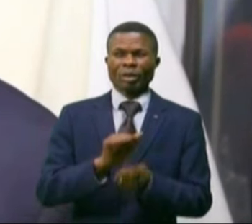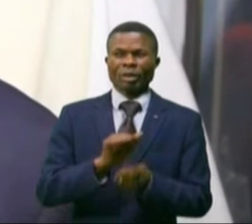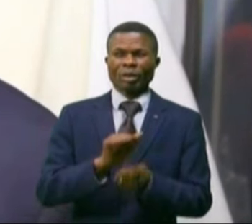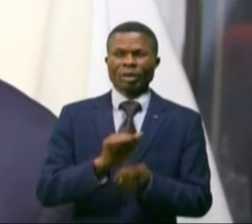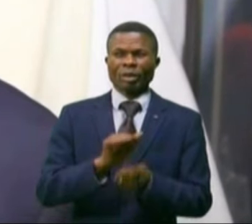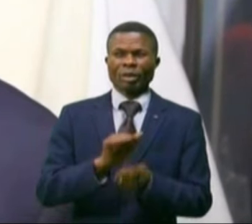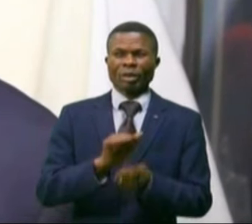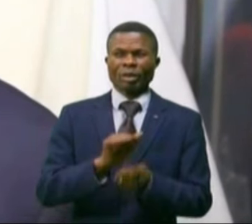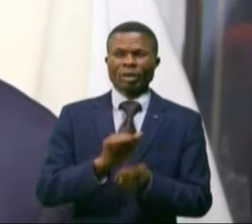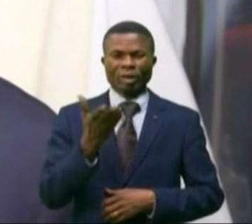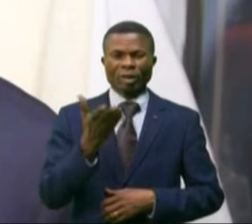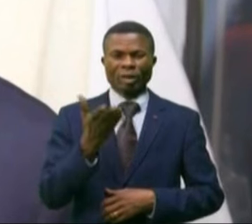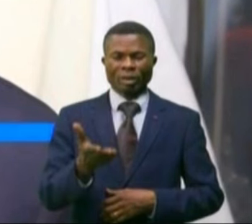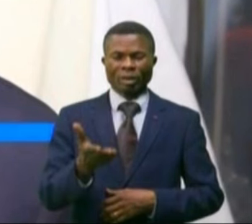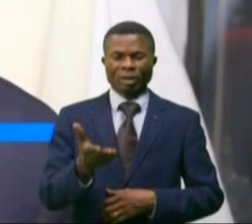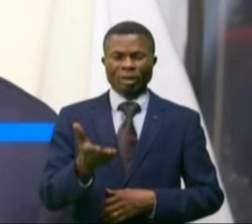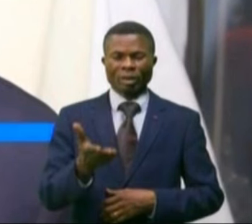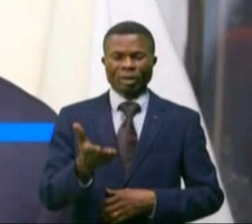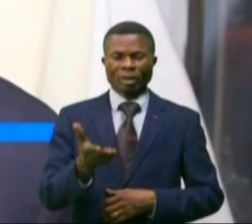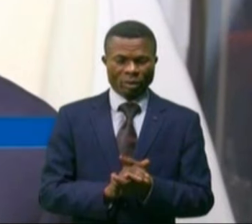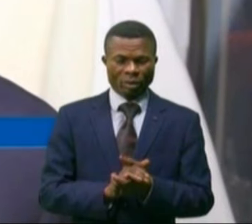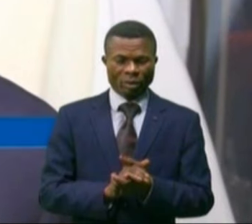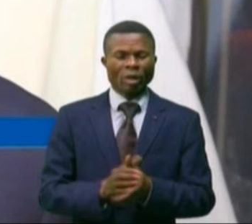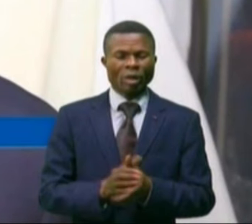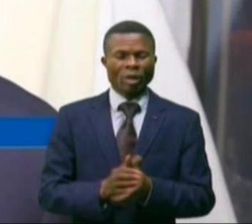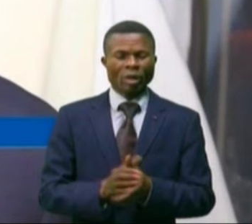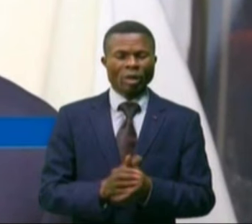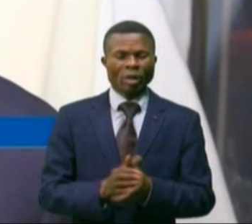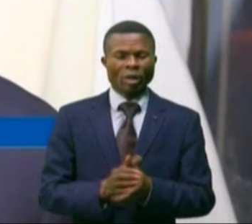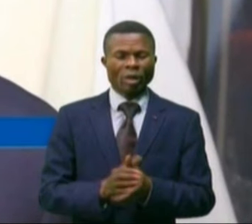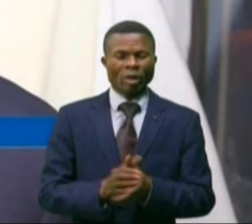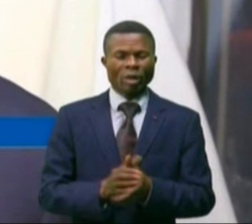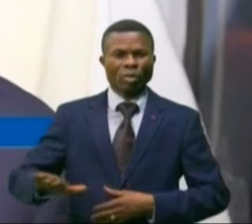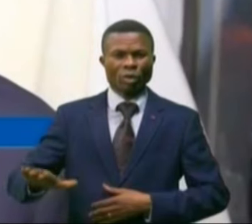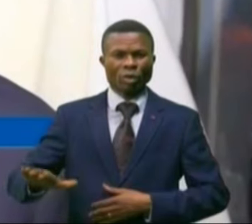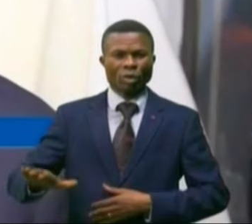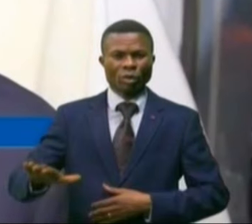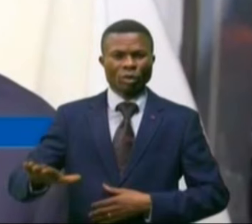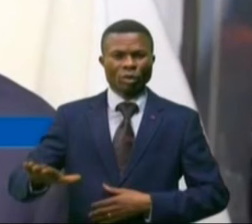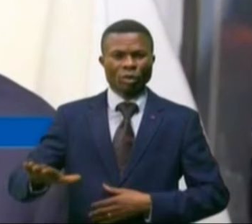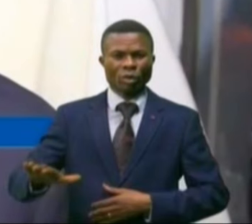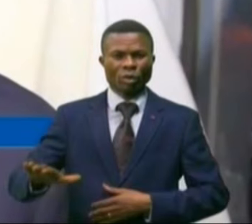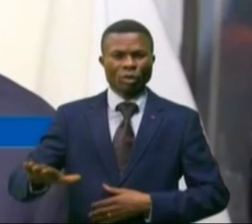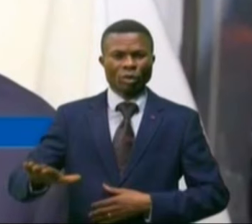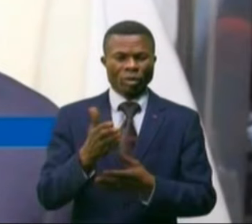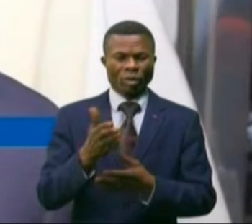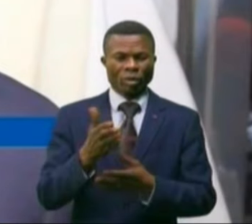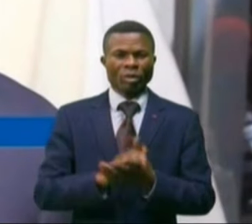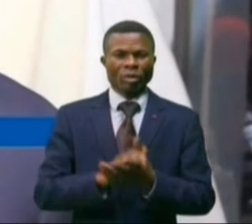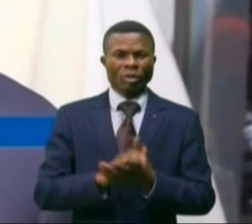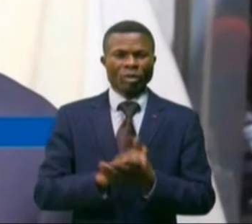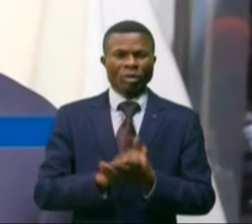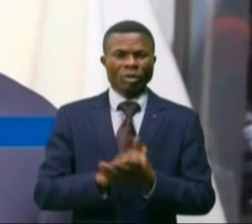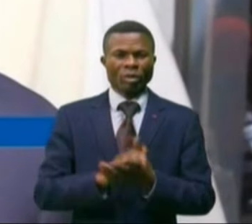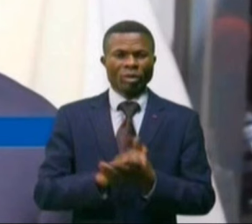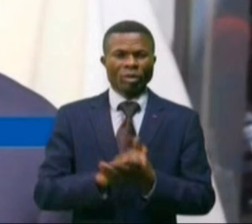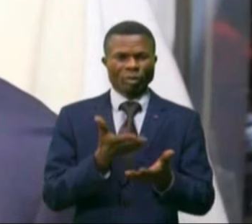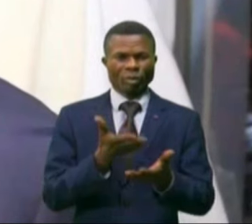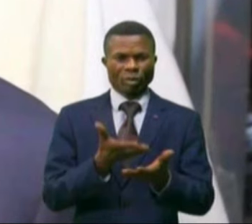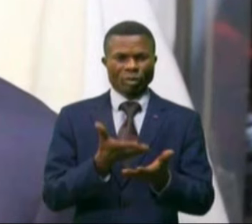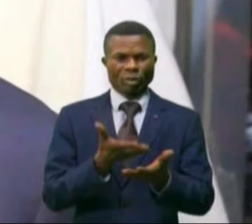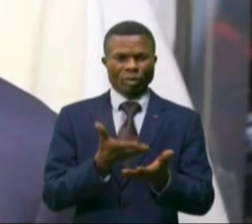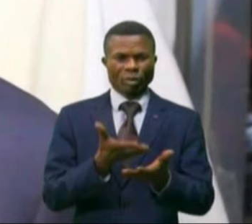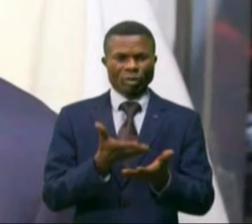cette distinction en prenant et en exerçant, en